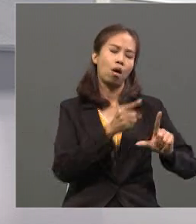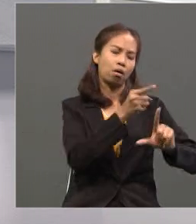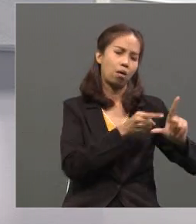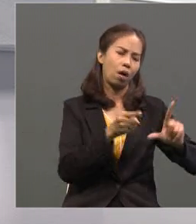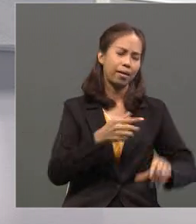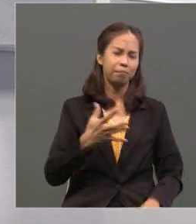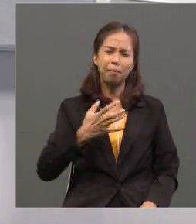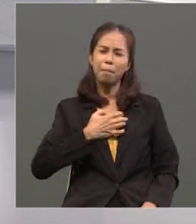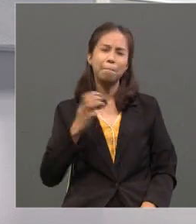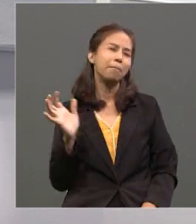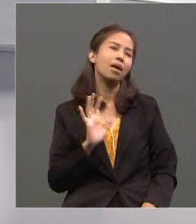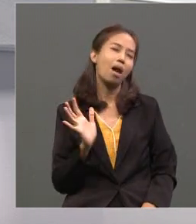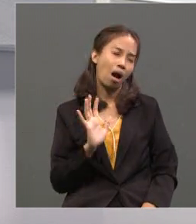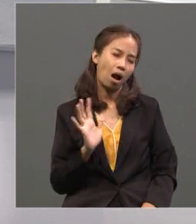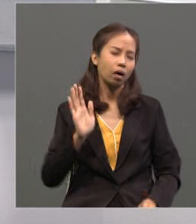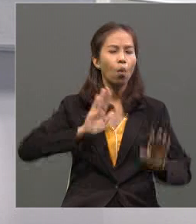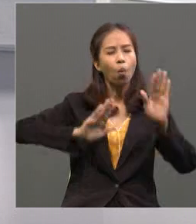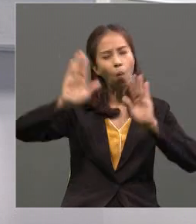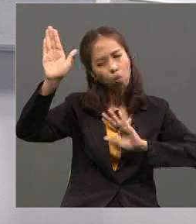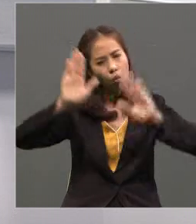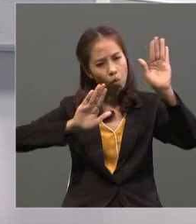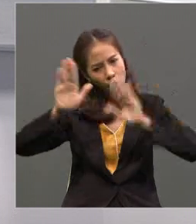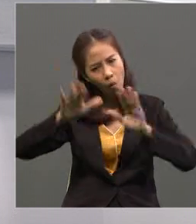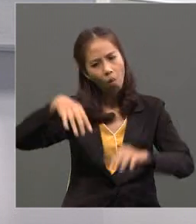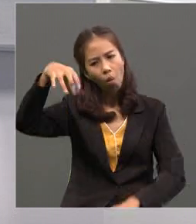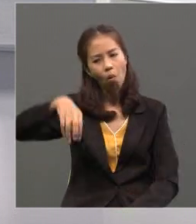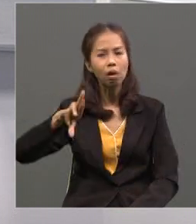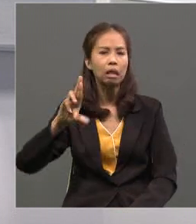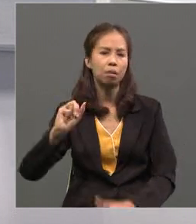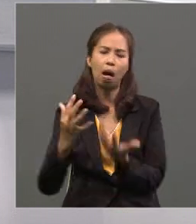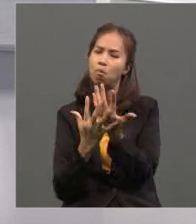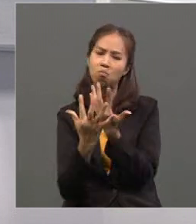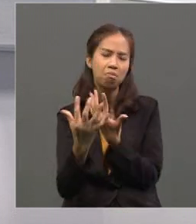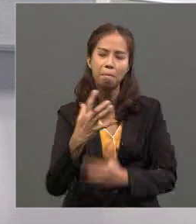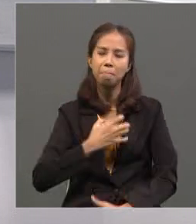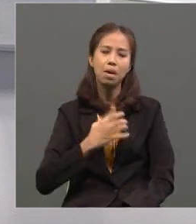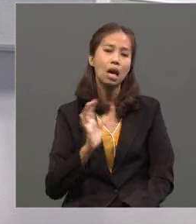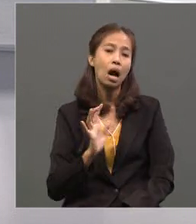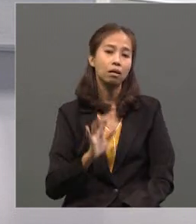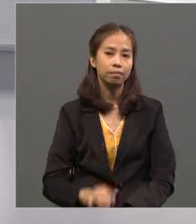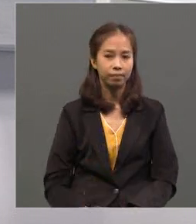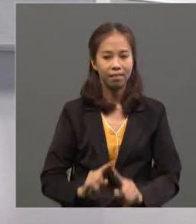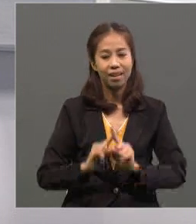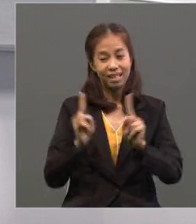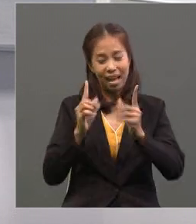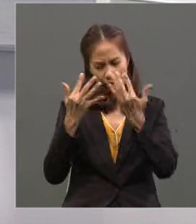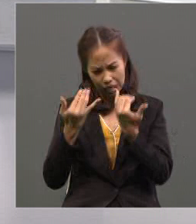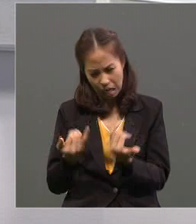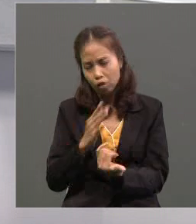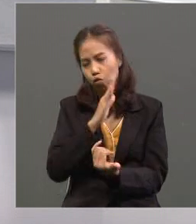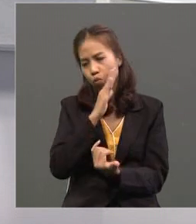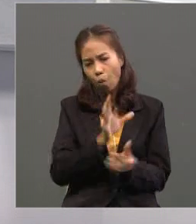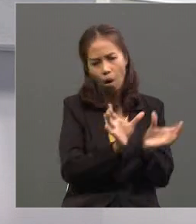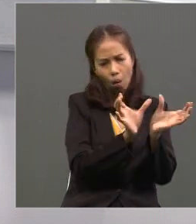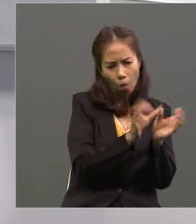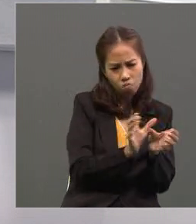ขนถง Free Voteเขาเคออกมาบอกคุณสรีกญญาแต่ทีนี้พอเป็แบบนี้แล้วถ้าแต่ละฝ่ายยังหาจุดลงตัวย